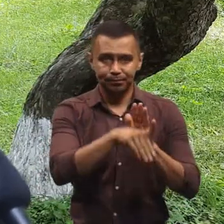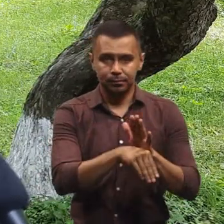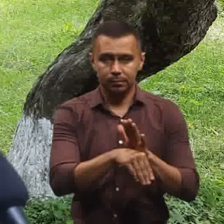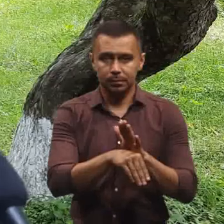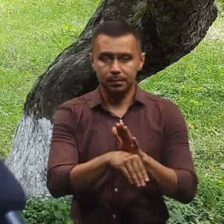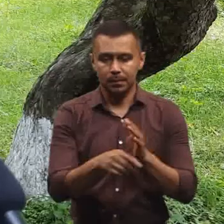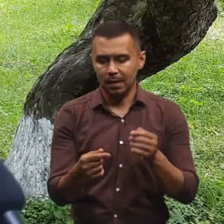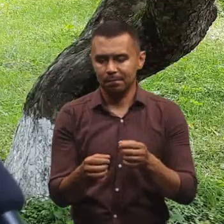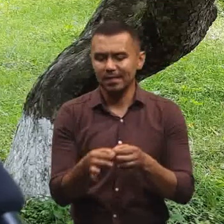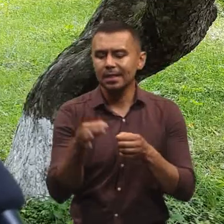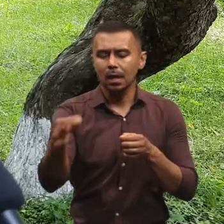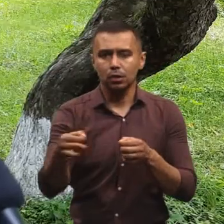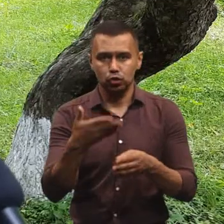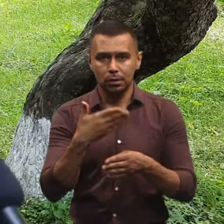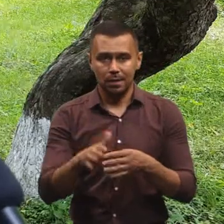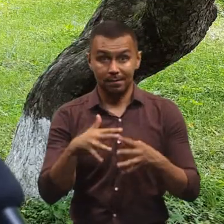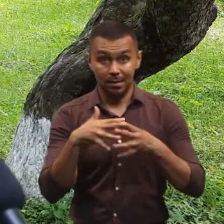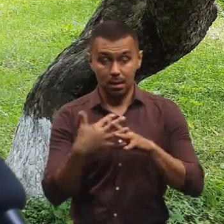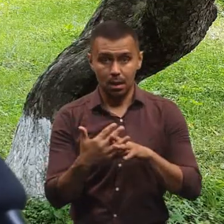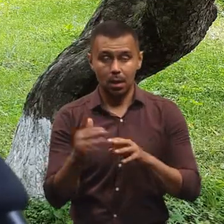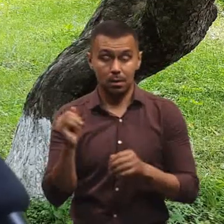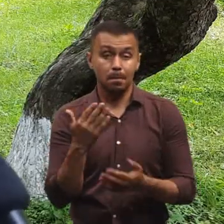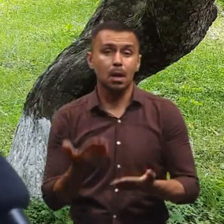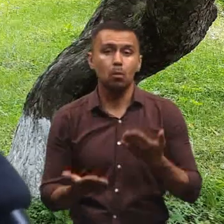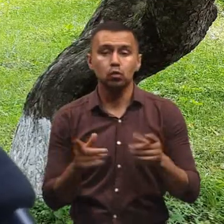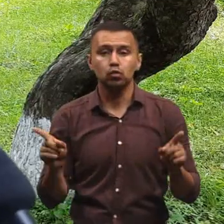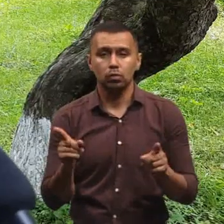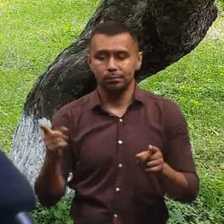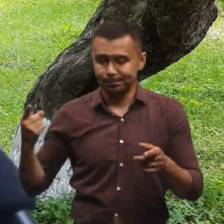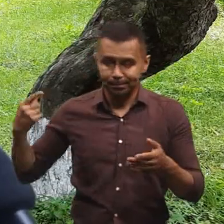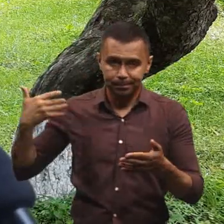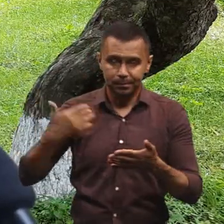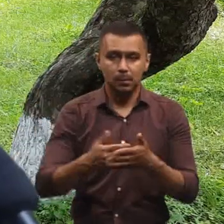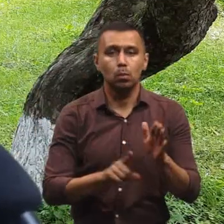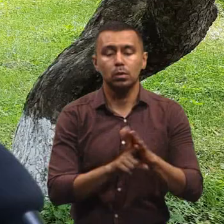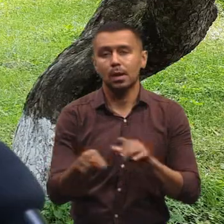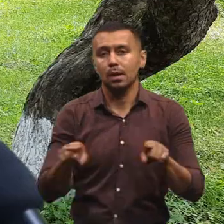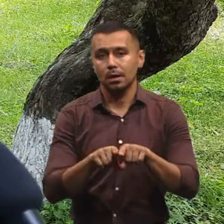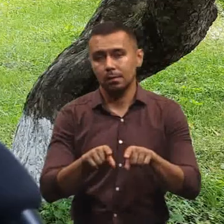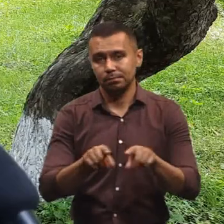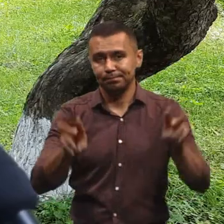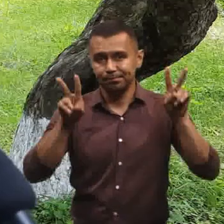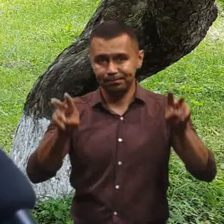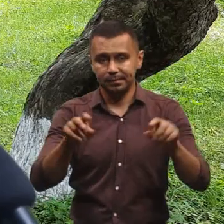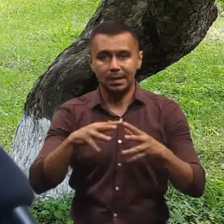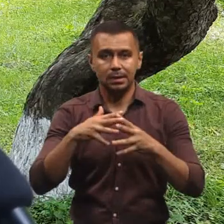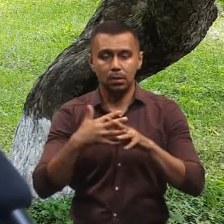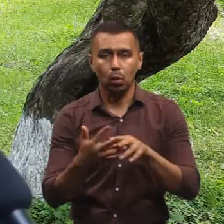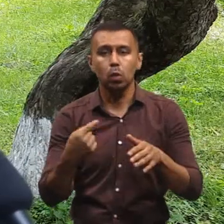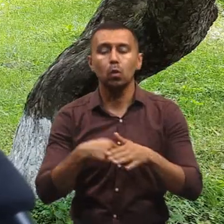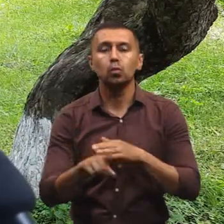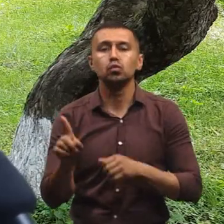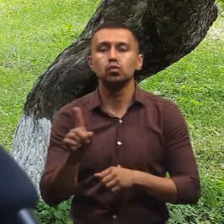віддаленій частині від села вихватинці і мабуть що з того часу почалося так називатися Це село тому